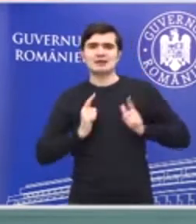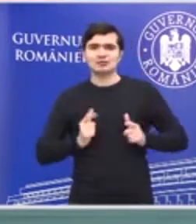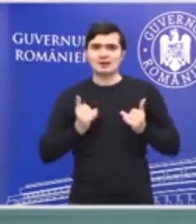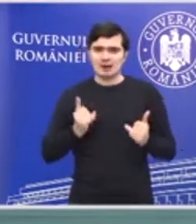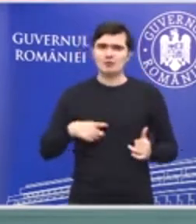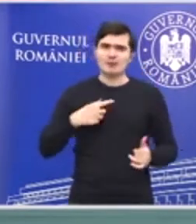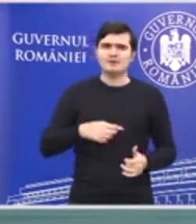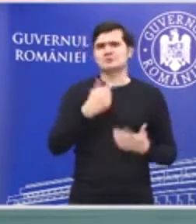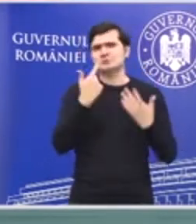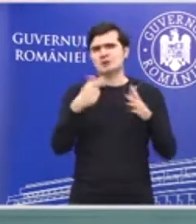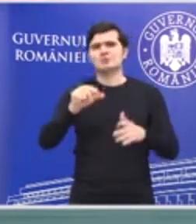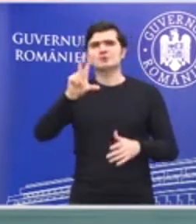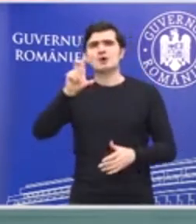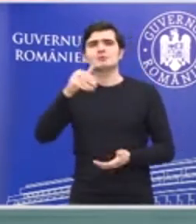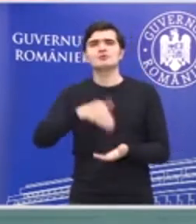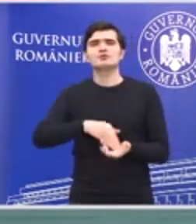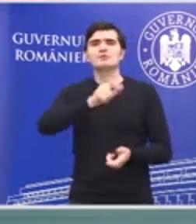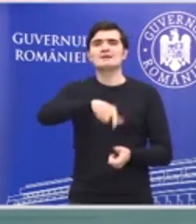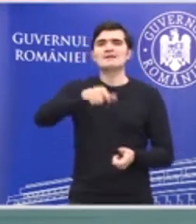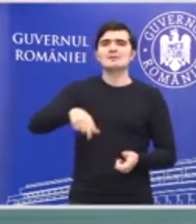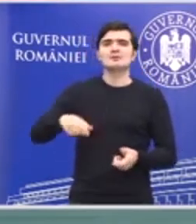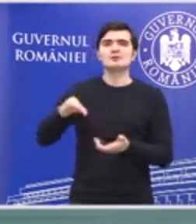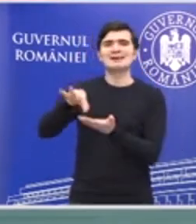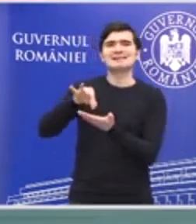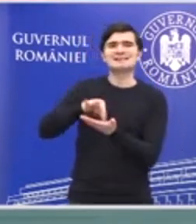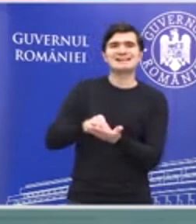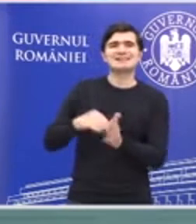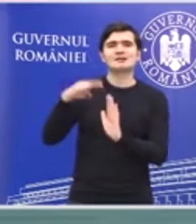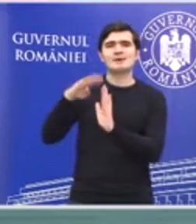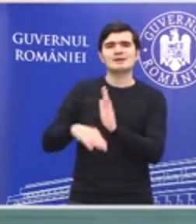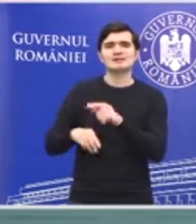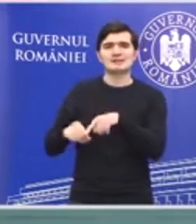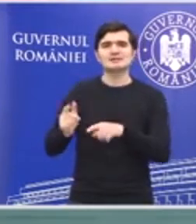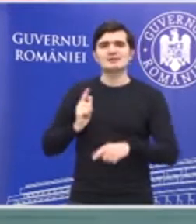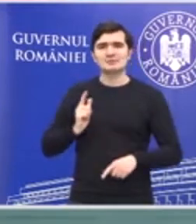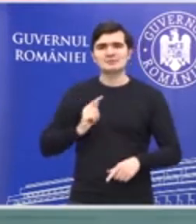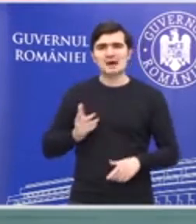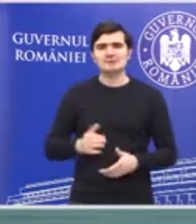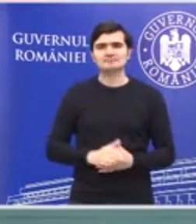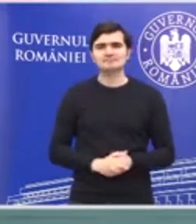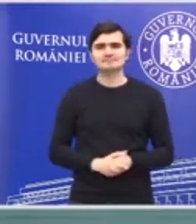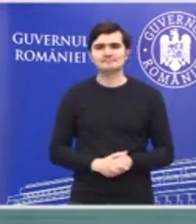avem circa 780.000 de persoane înscrise pe listele de așteptare.